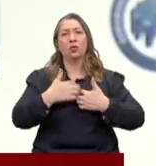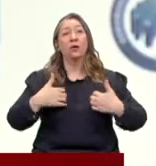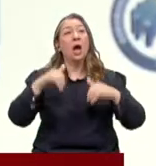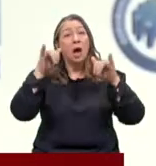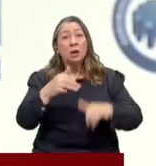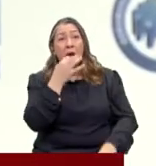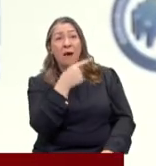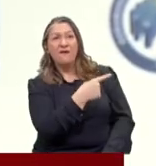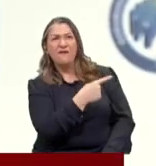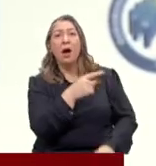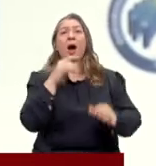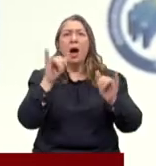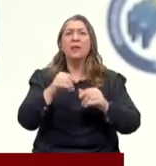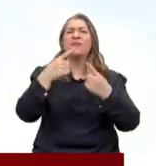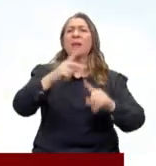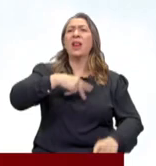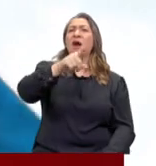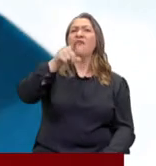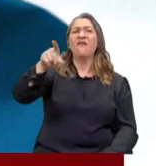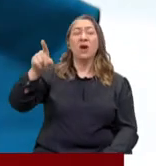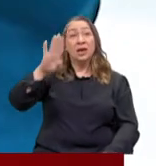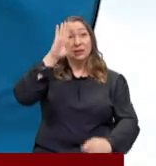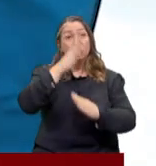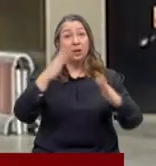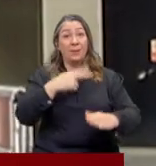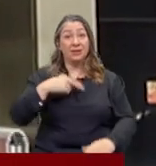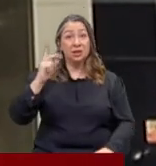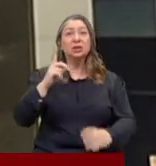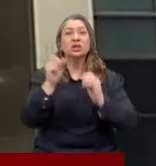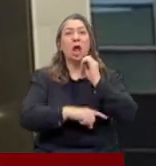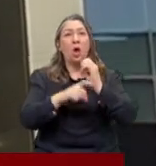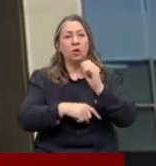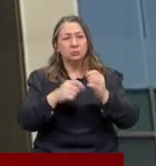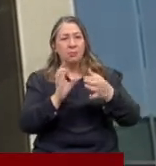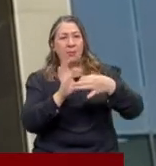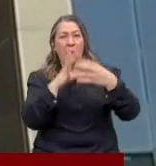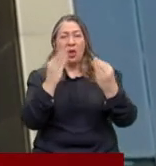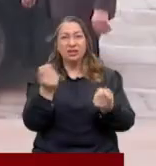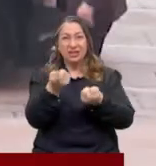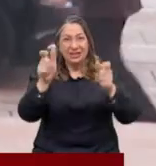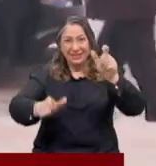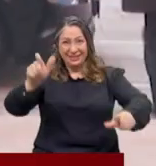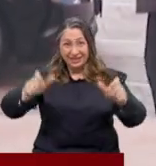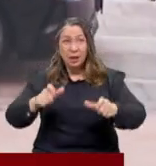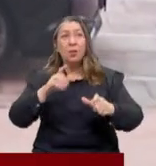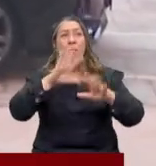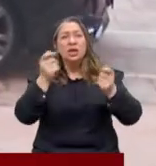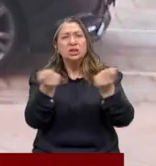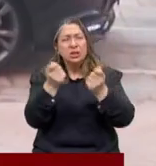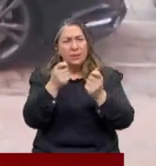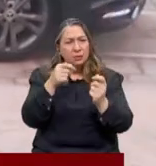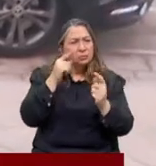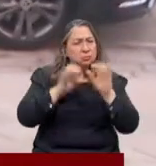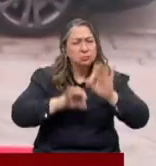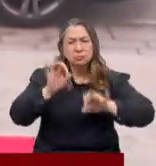Aynısı Ankara'da, aynısı değişik yerlerde. İstanbul Büyükşehir Belediyesi'nde terör iltisaklı çalışan var iddiasıyla başlatılan ve tüm işlemlere uzanan